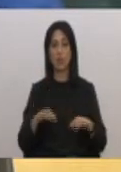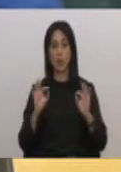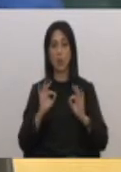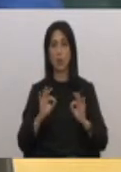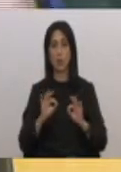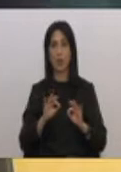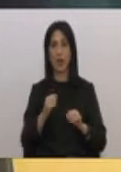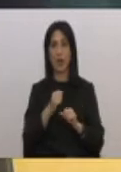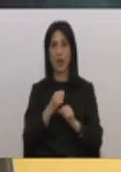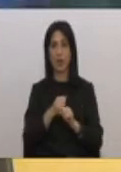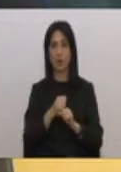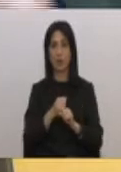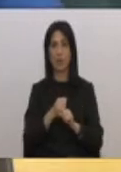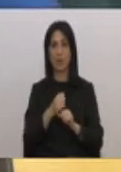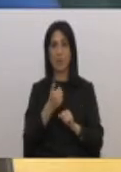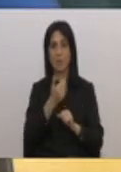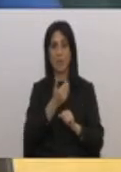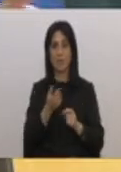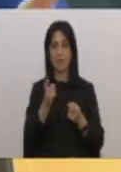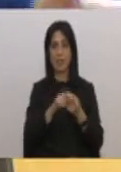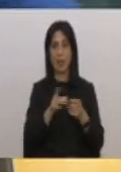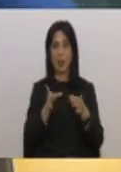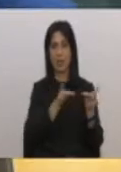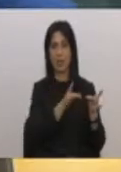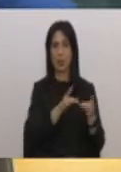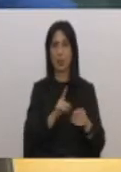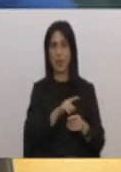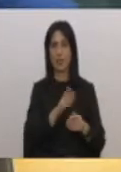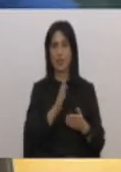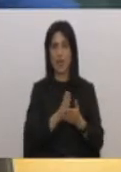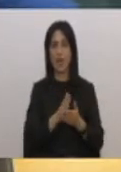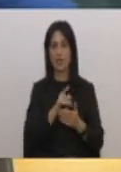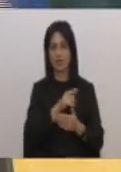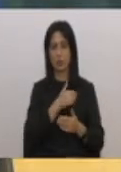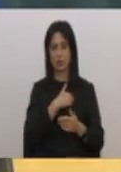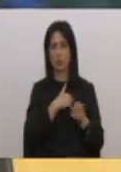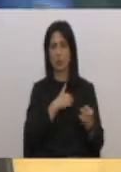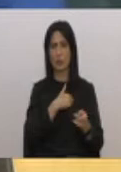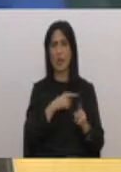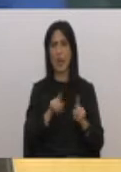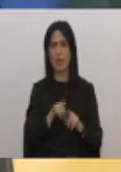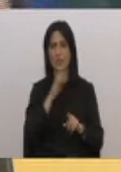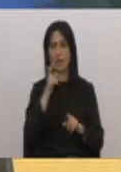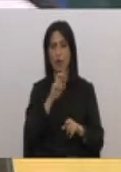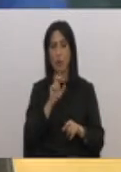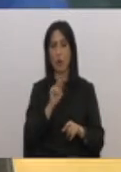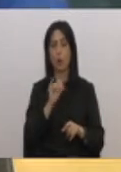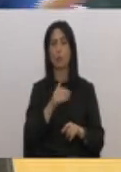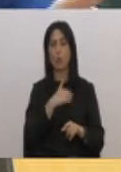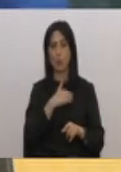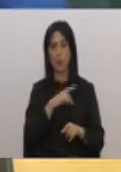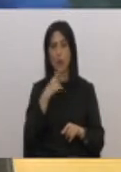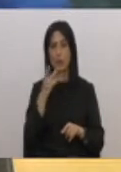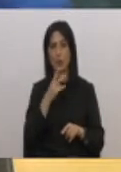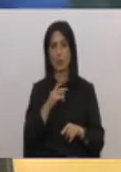პროკურორი გახადოს მასზე დამოკიდებული. რა თქმა უნდა, ეს სუბიექტურად მას უნდა. ასევე ქალბატონ ბოკუჩავას უნდა, რა თქმა